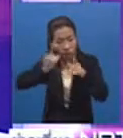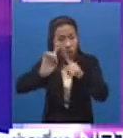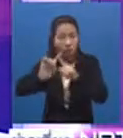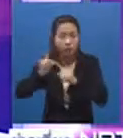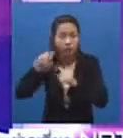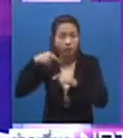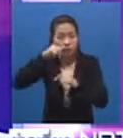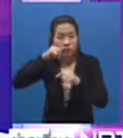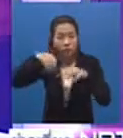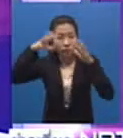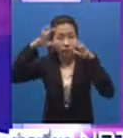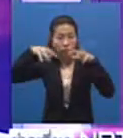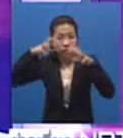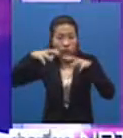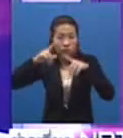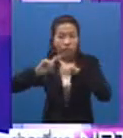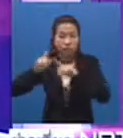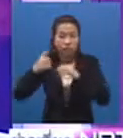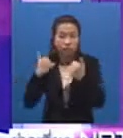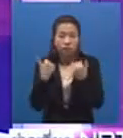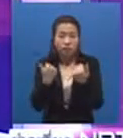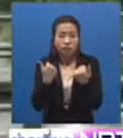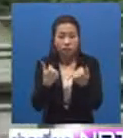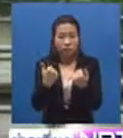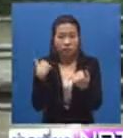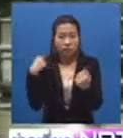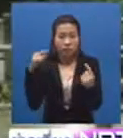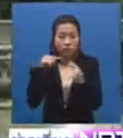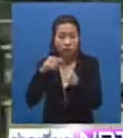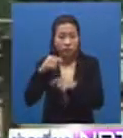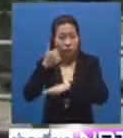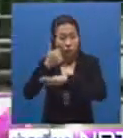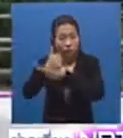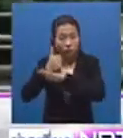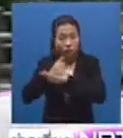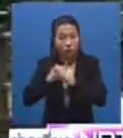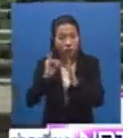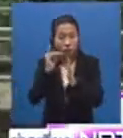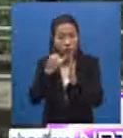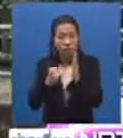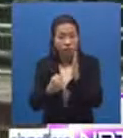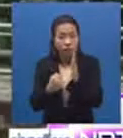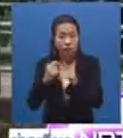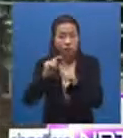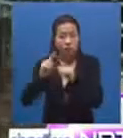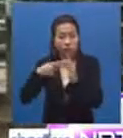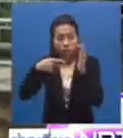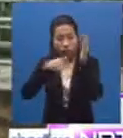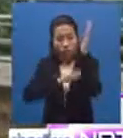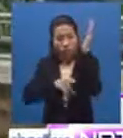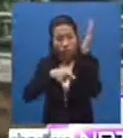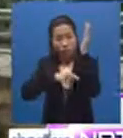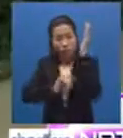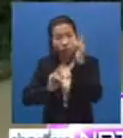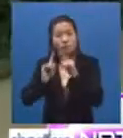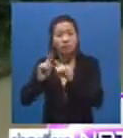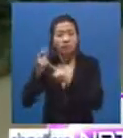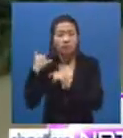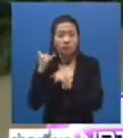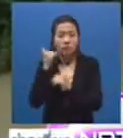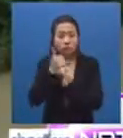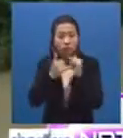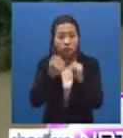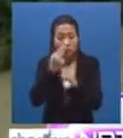น้ำท่วมถ้าหากมีฝนตกในช่วง2วันนี้ค่ะนักวินัยบัวประดิษฐ์ผู้ว่าราชการจังหวัดพัทลุงพร้อมด้วยพันเอกจุมพล